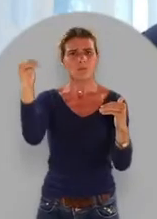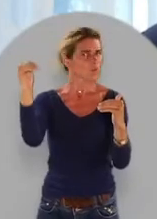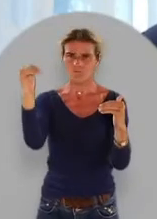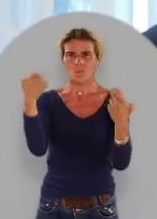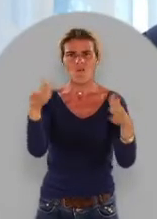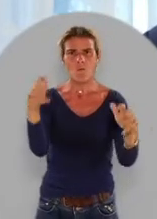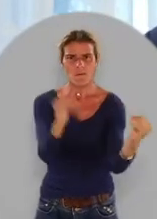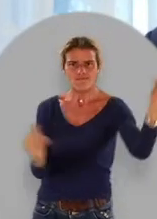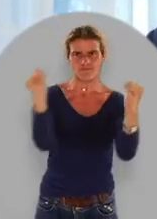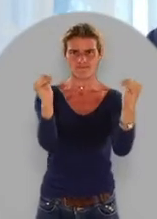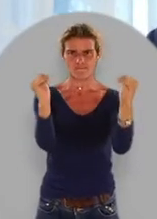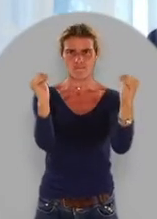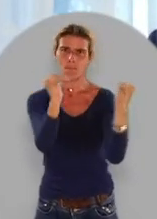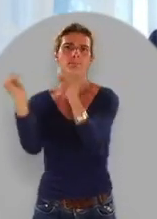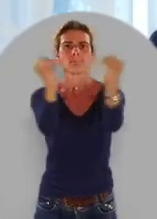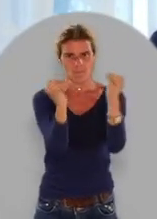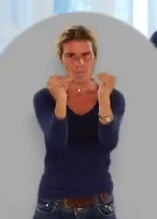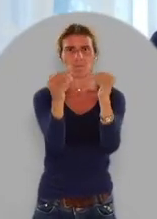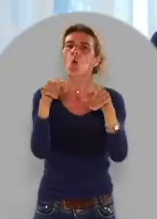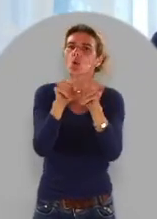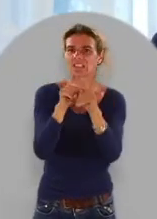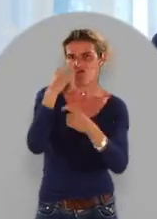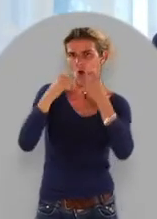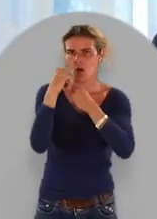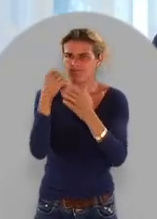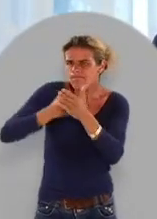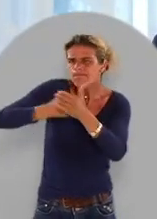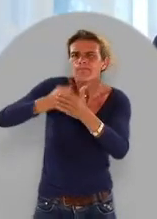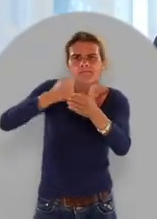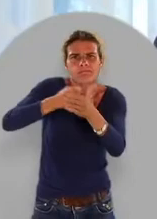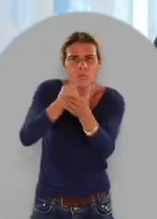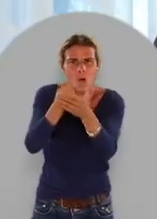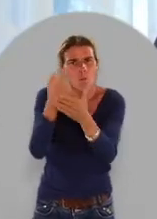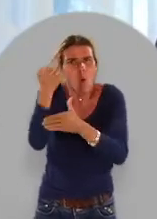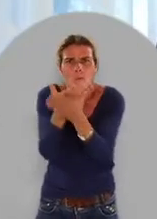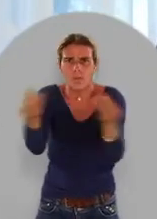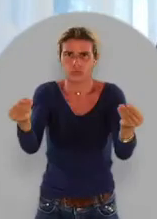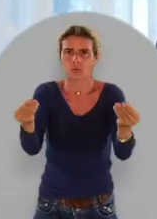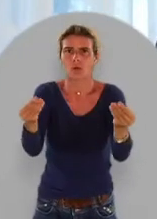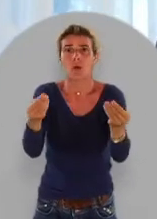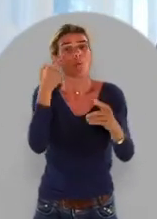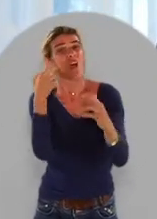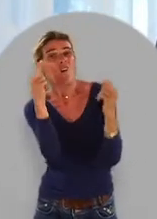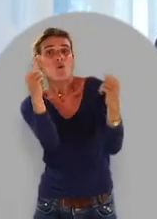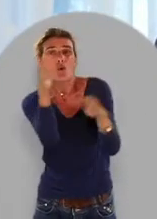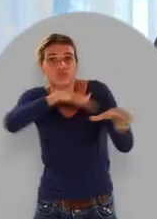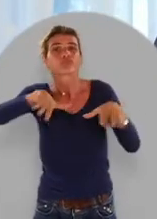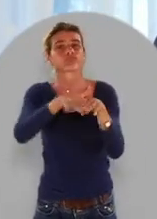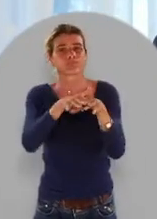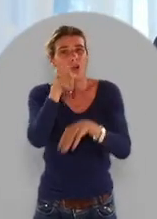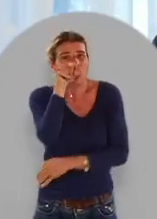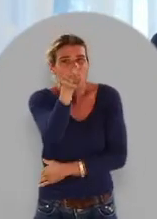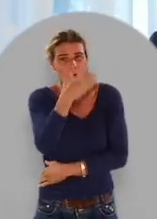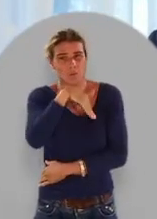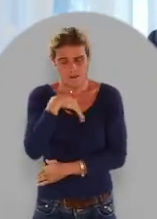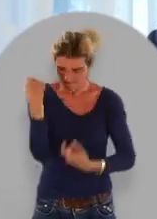atténuer les effets de la crise mais je souhaite par-dessus tout que chacun prenne le temps de la réflexion